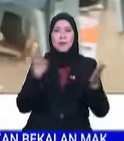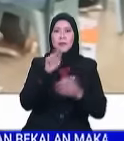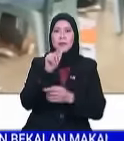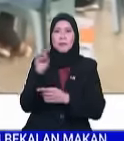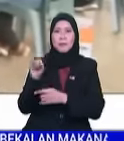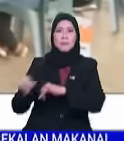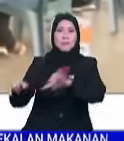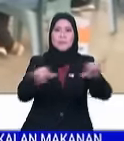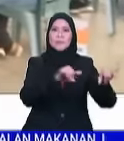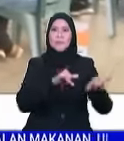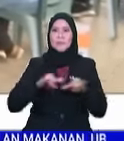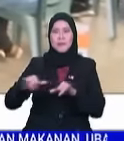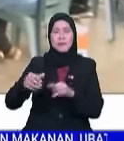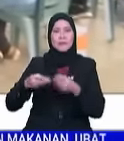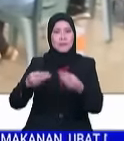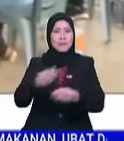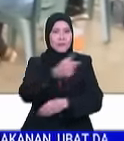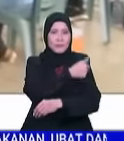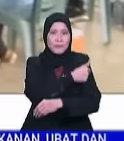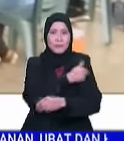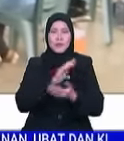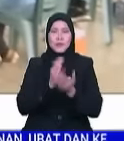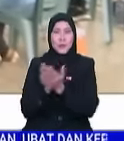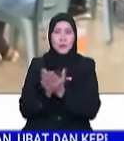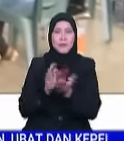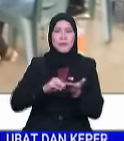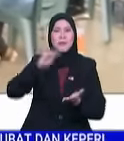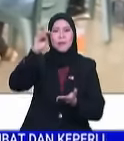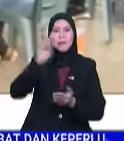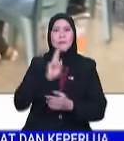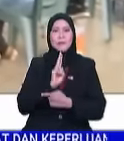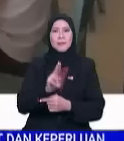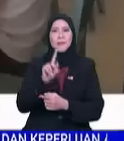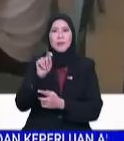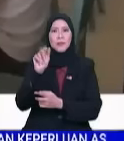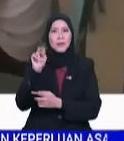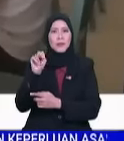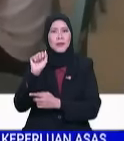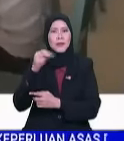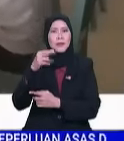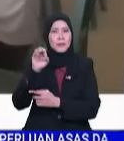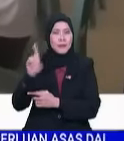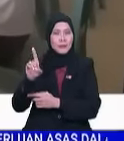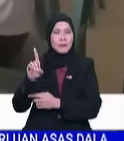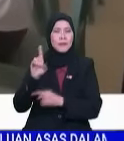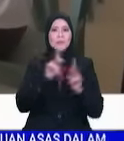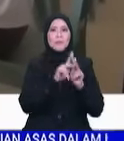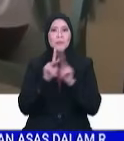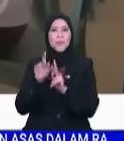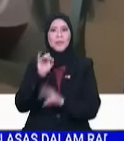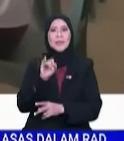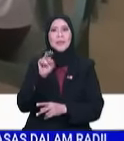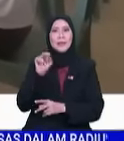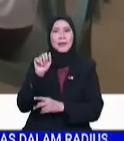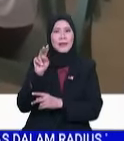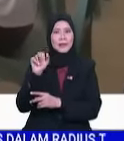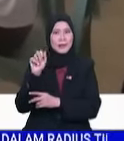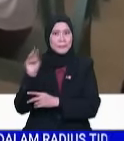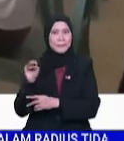selepas menyelaras pemberian vaksin di Sekolah Menengah Kebangsaan Agama Tun Ahmad Shah di Kampung Kalansanan Inanam.